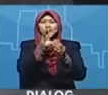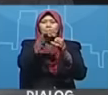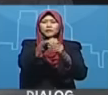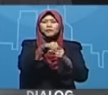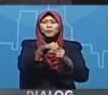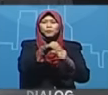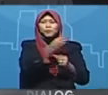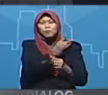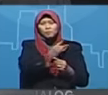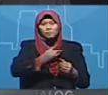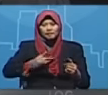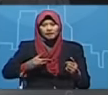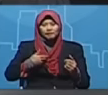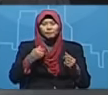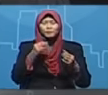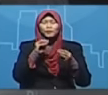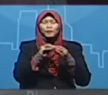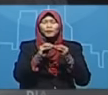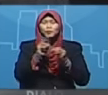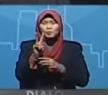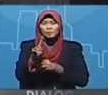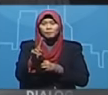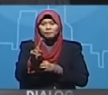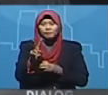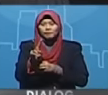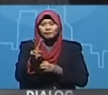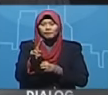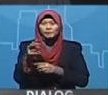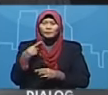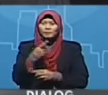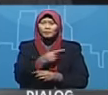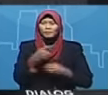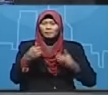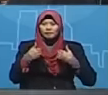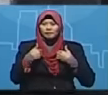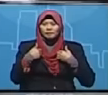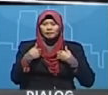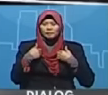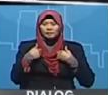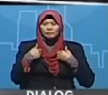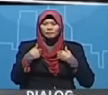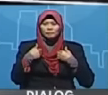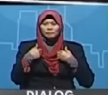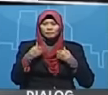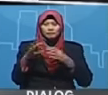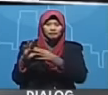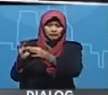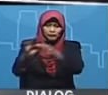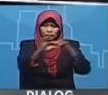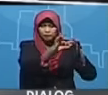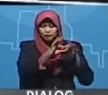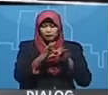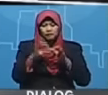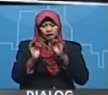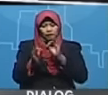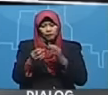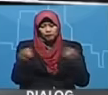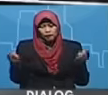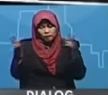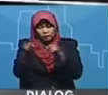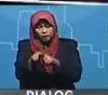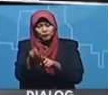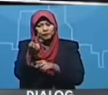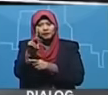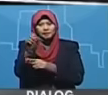umrah lah. Dan yang keduanya kita melihat ialah supaya kita ada satu koordinasi. Apabila berlaku kes-kes sedemikian, kita